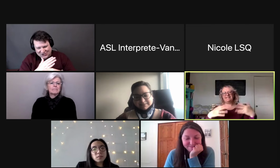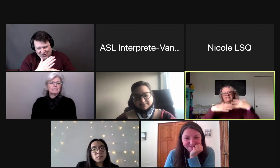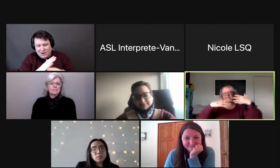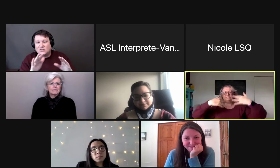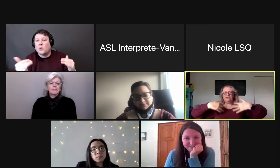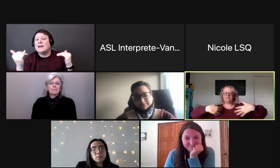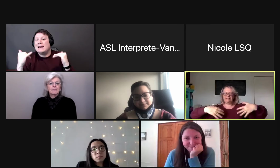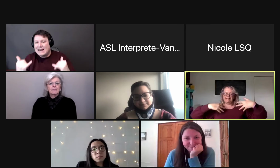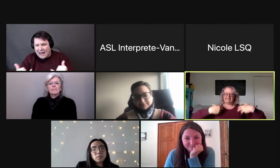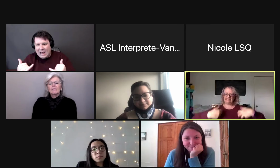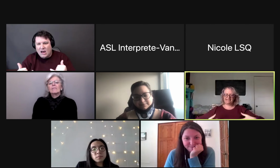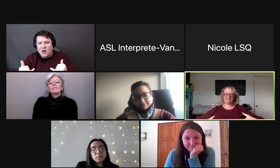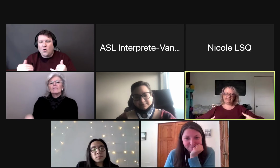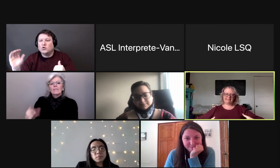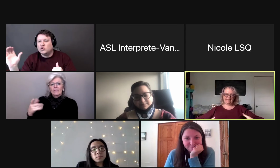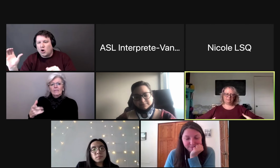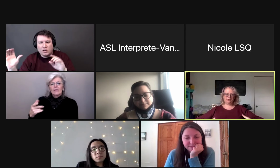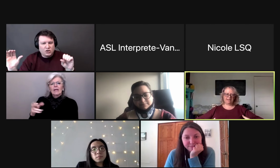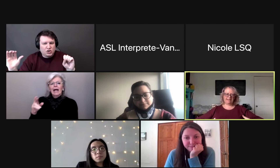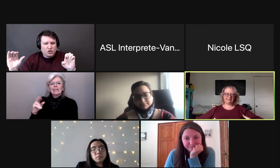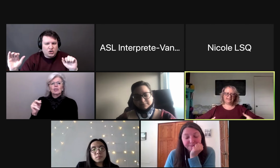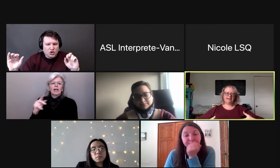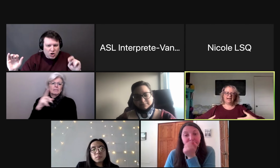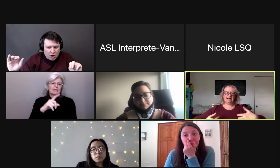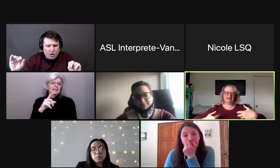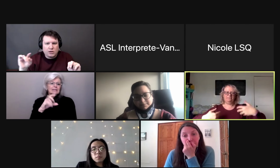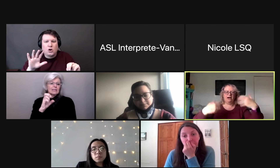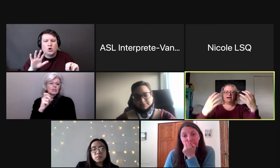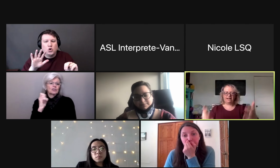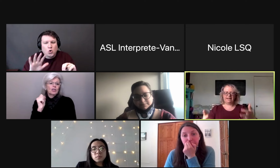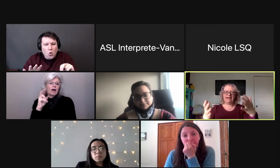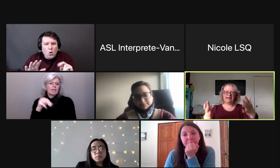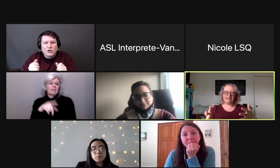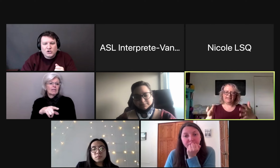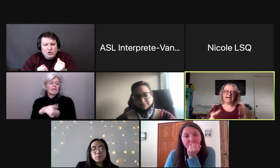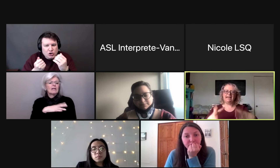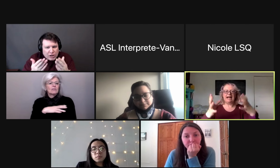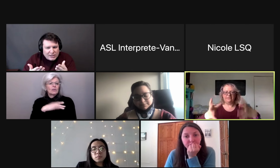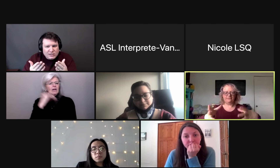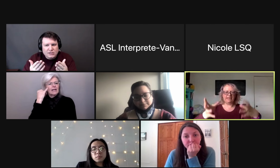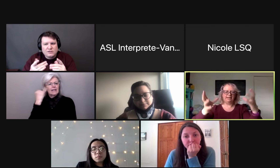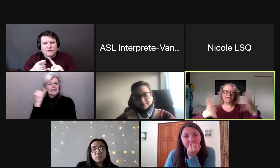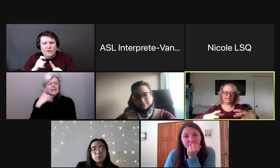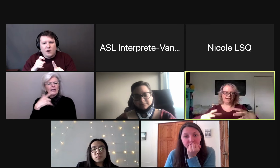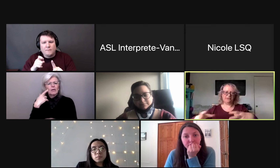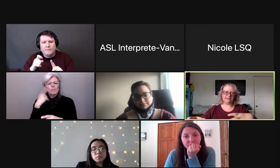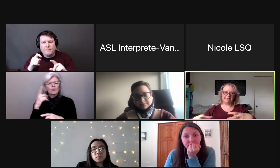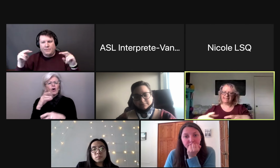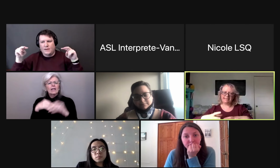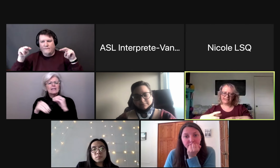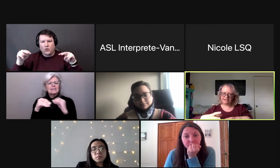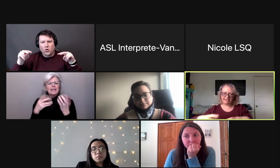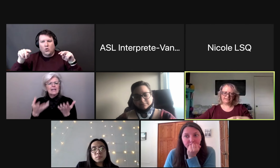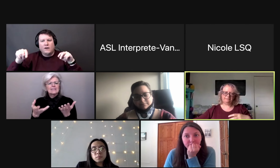Alors, maintenant, une question à Sean, est-ce que vous avez des suggestions du point de vue de l'organisation